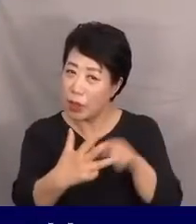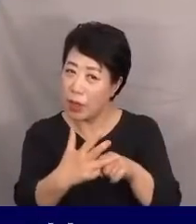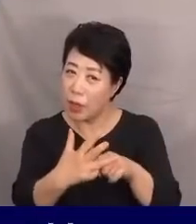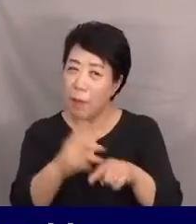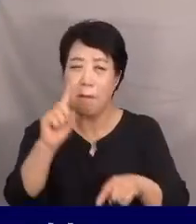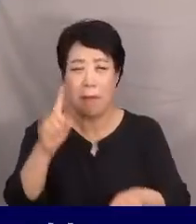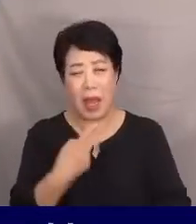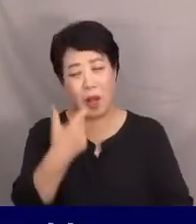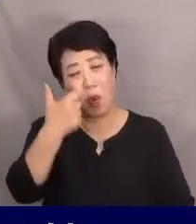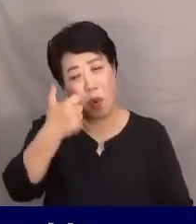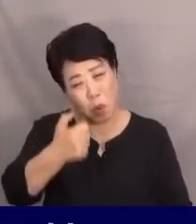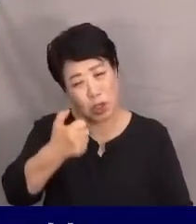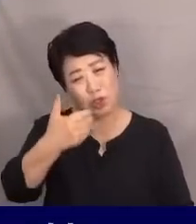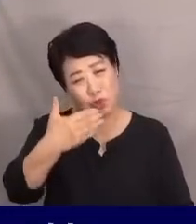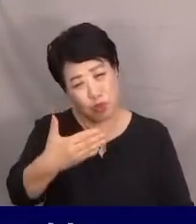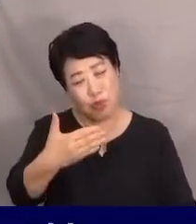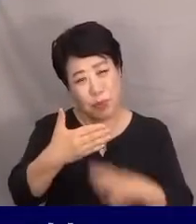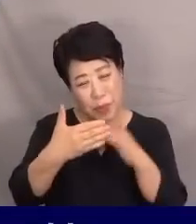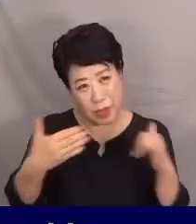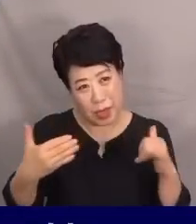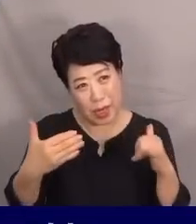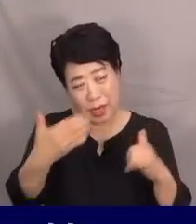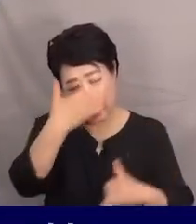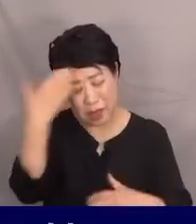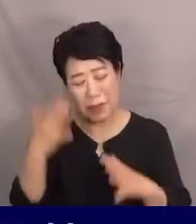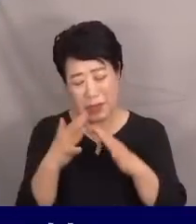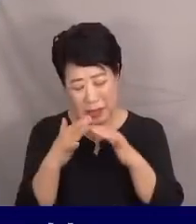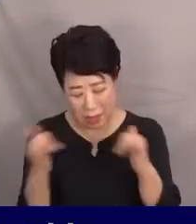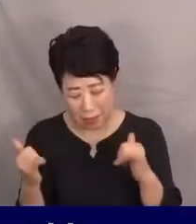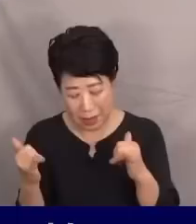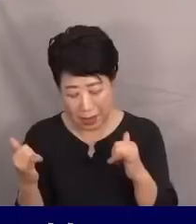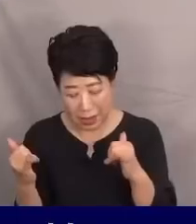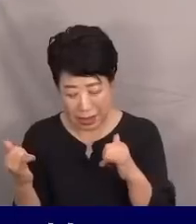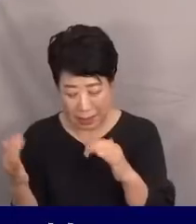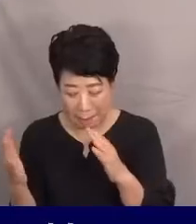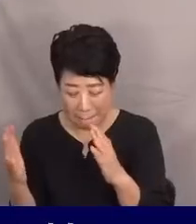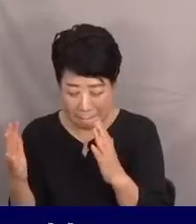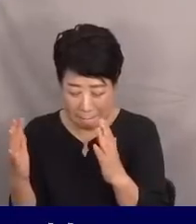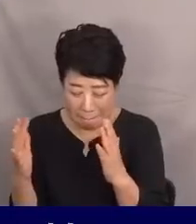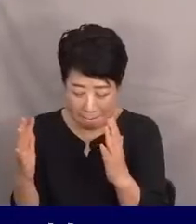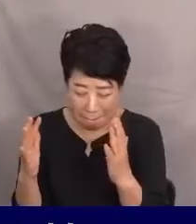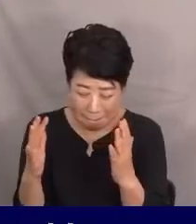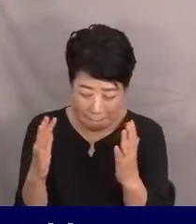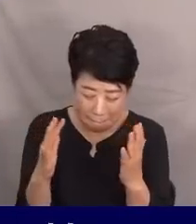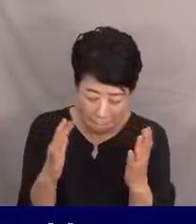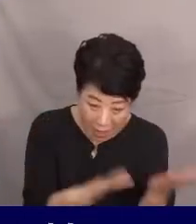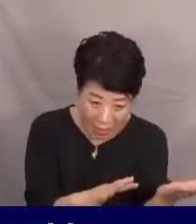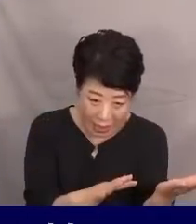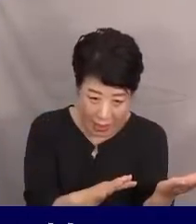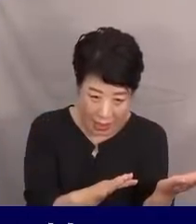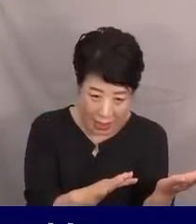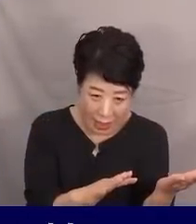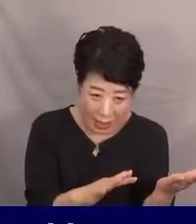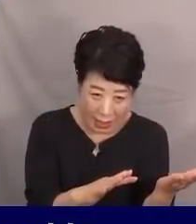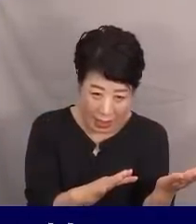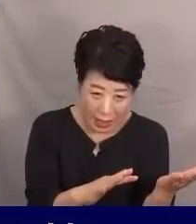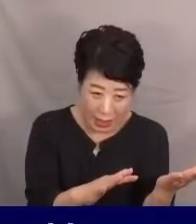젊은이들이 사랑하는 가족들에게 인사도 못하고 황망하게 떠난 사건이